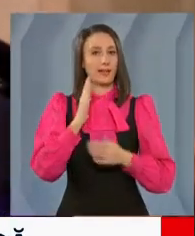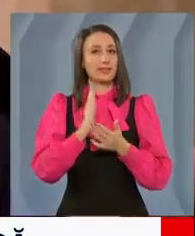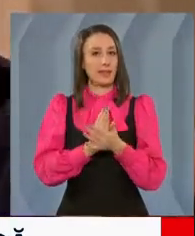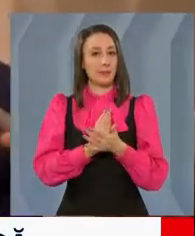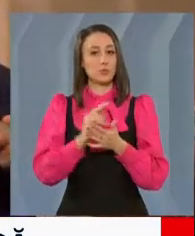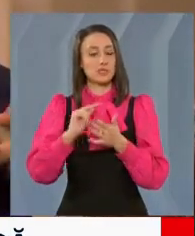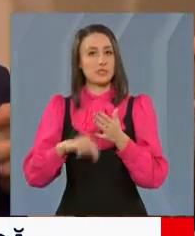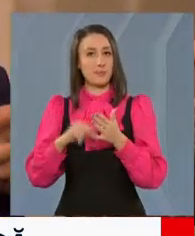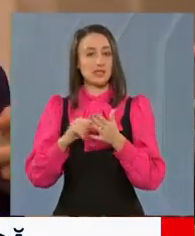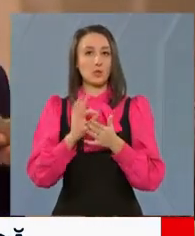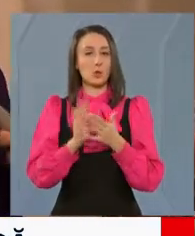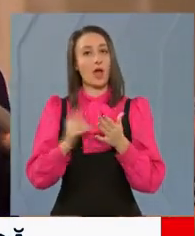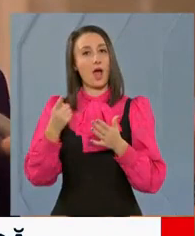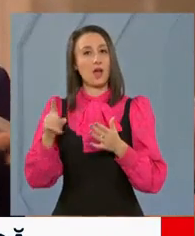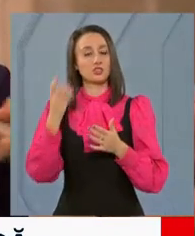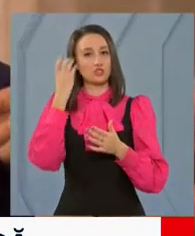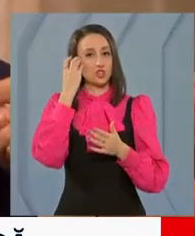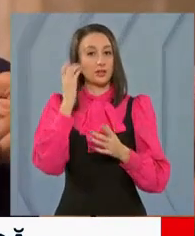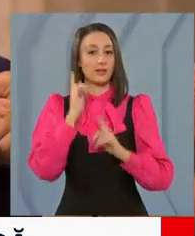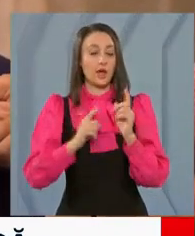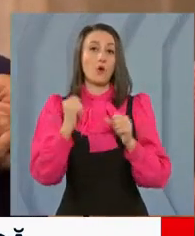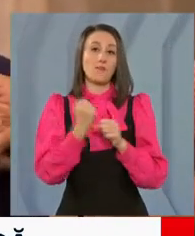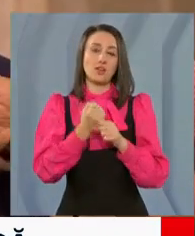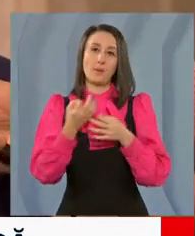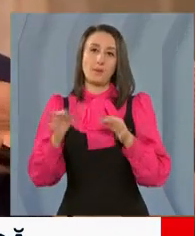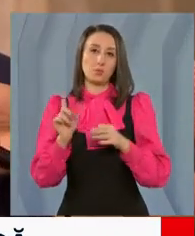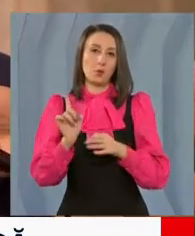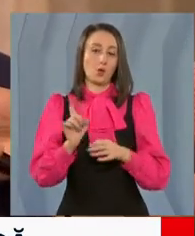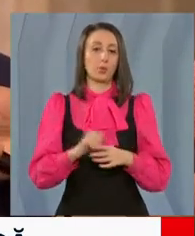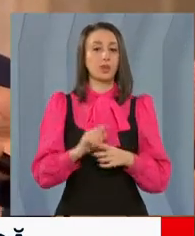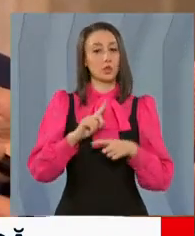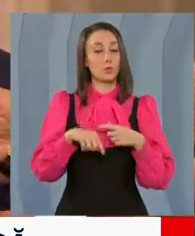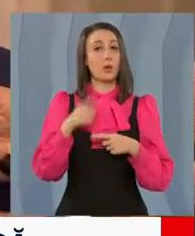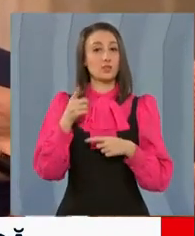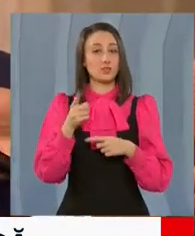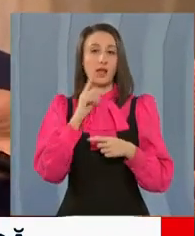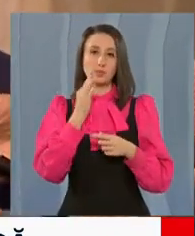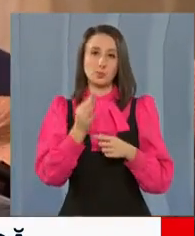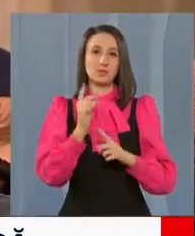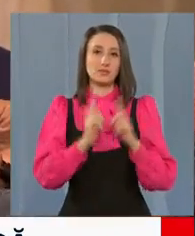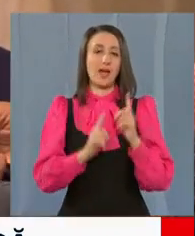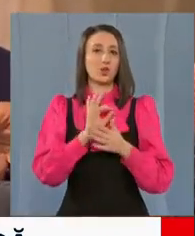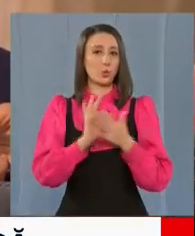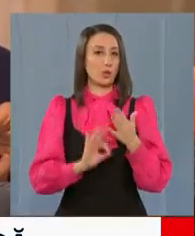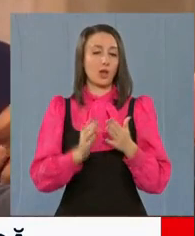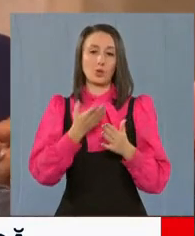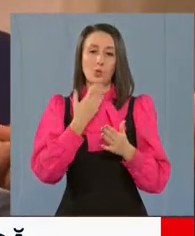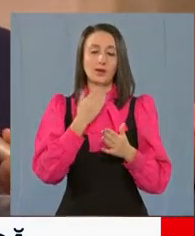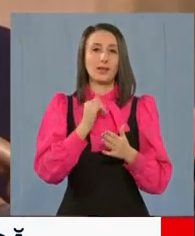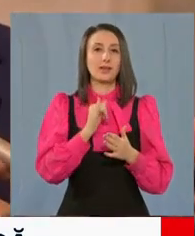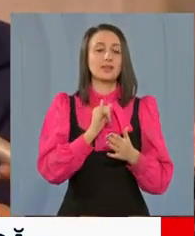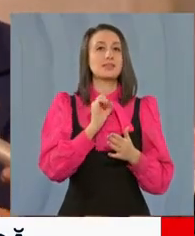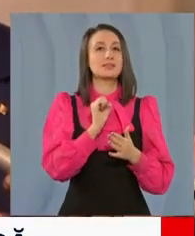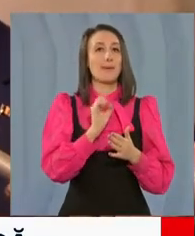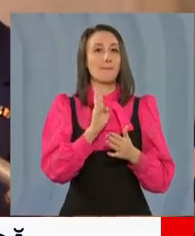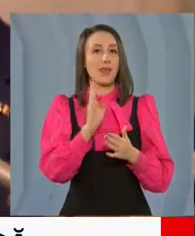dreptul să se semneze pe lucrarea altui cercetător dacă o face cu permisiunea acestuia ulterior acesta adăugat că dacă o lucrare nu are i se bene